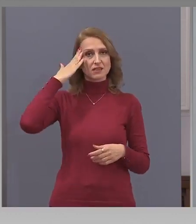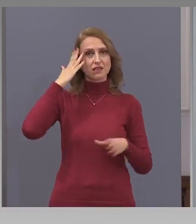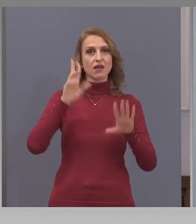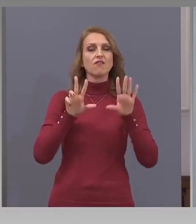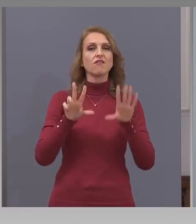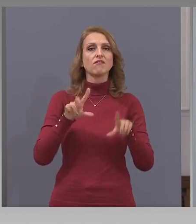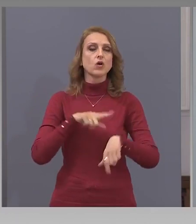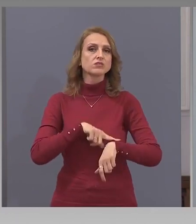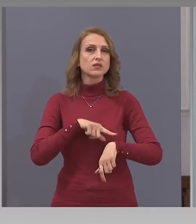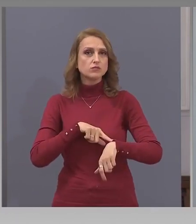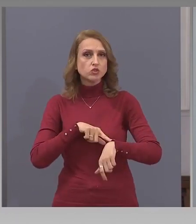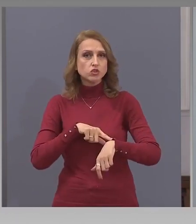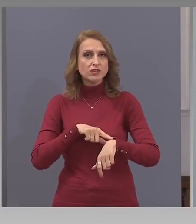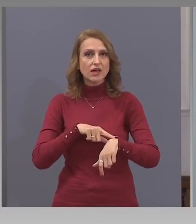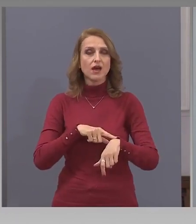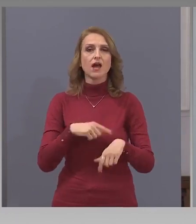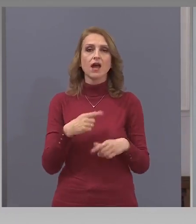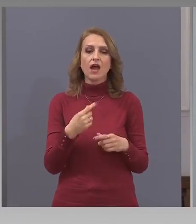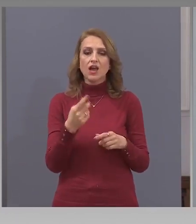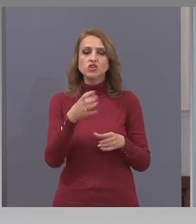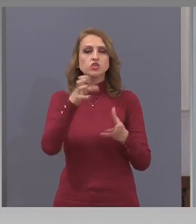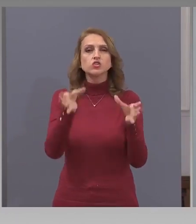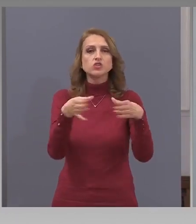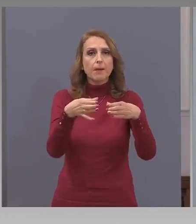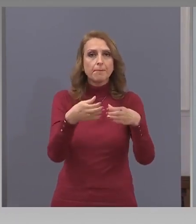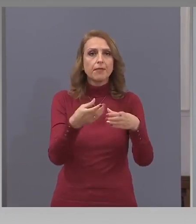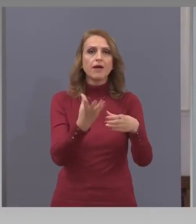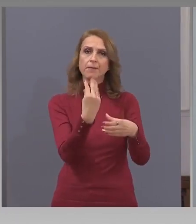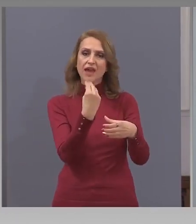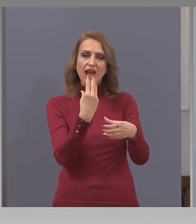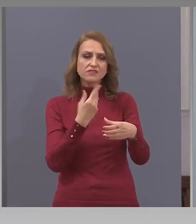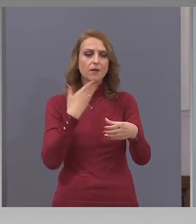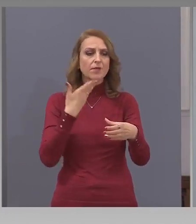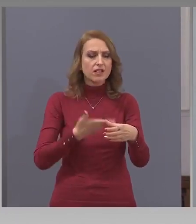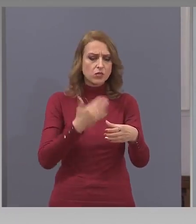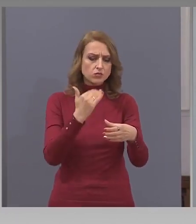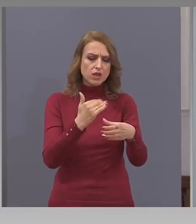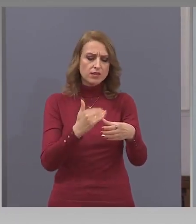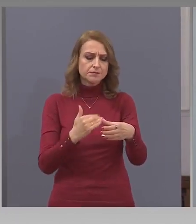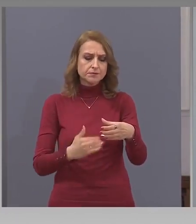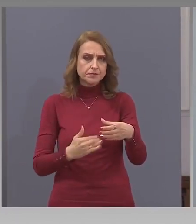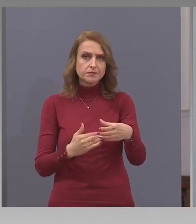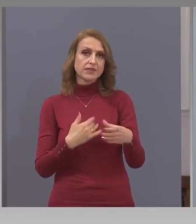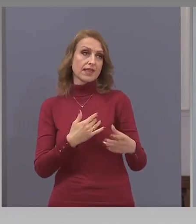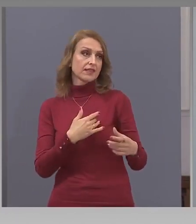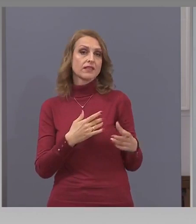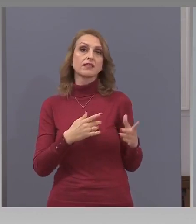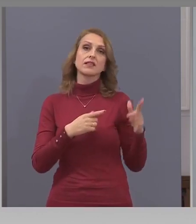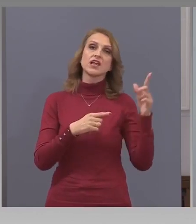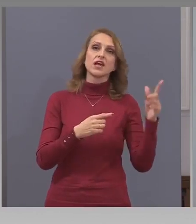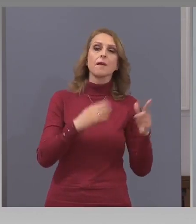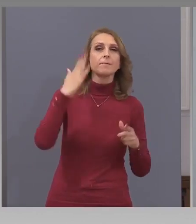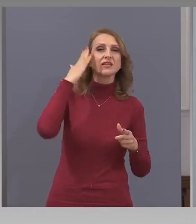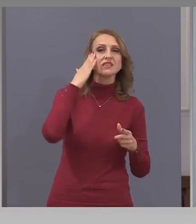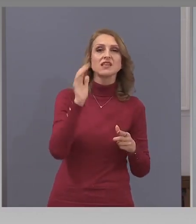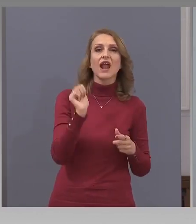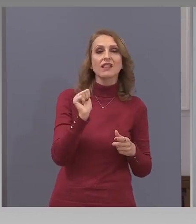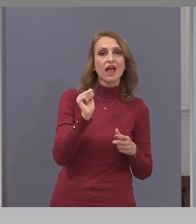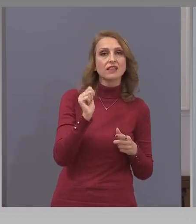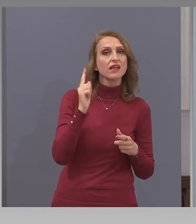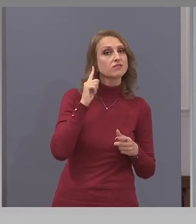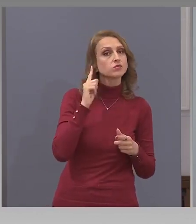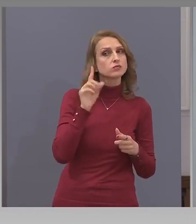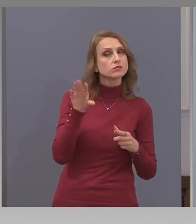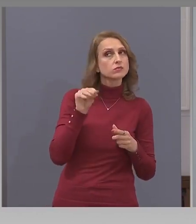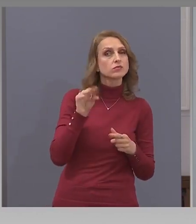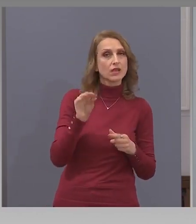получавам сводката и предложенията на щаба. До 8:30-9 министър Ананиев допълва заповедта, защото ето днеска искам